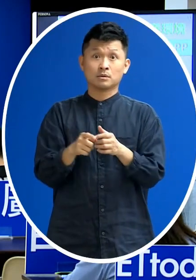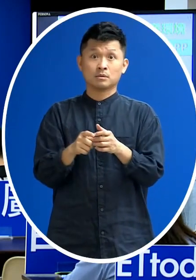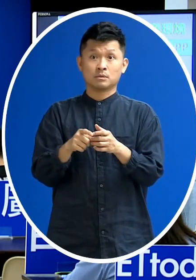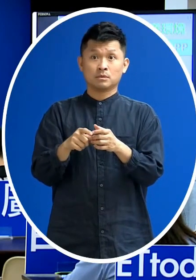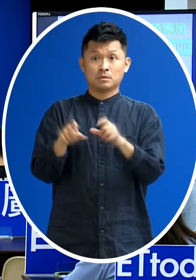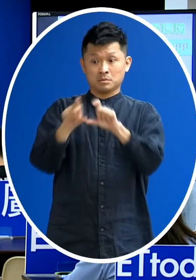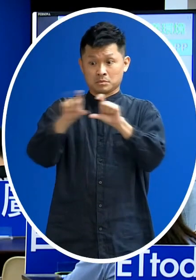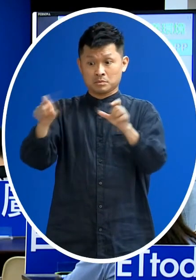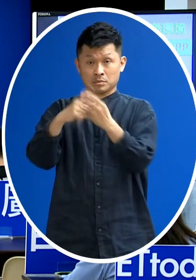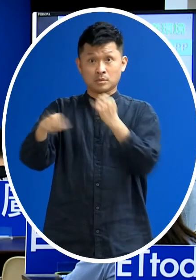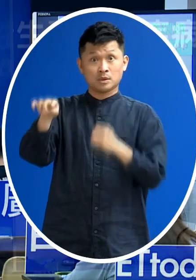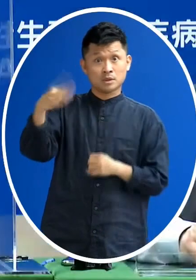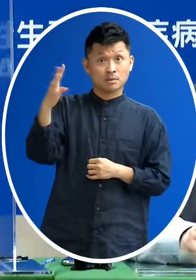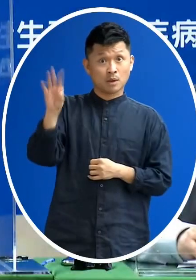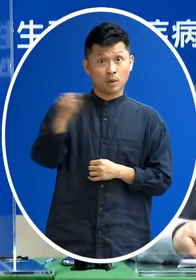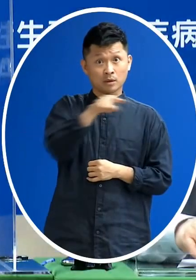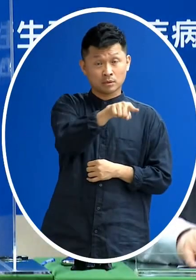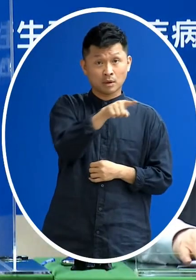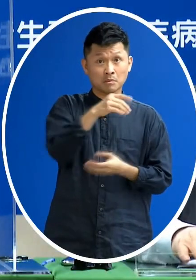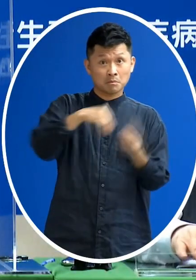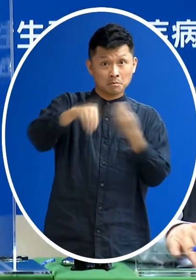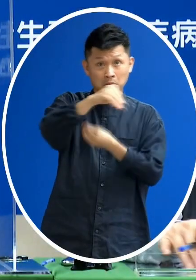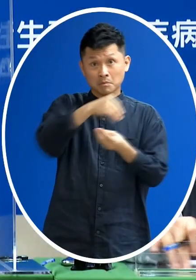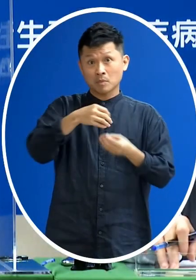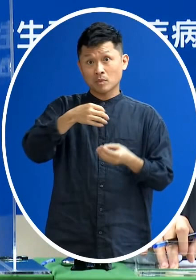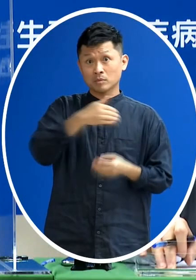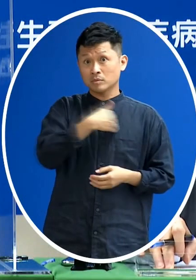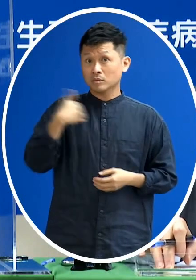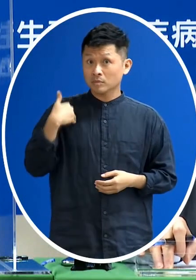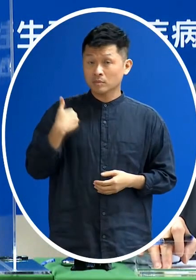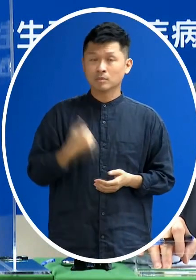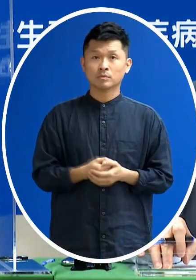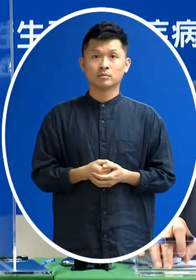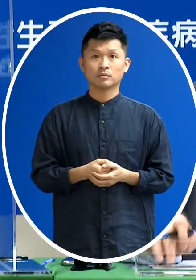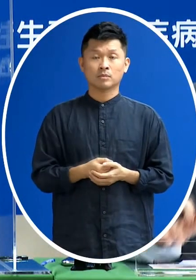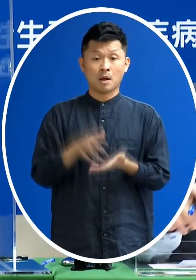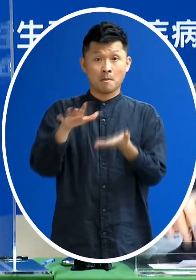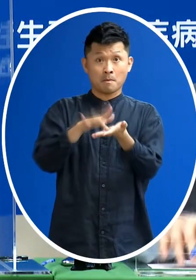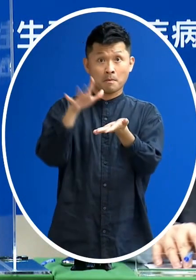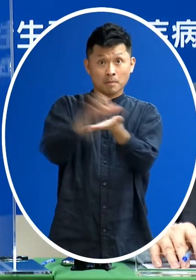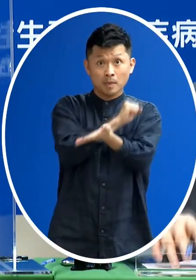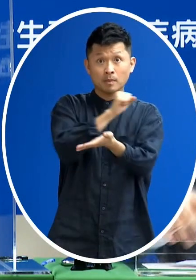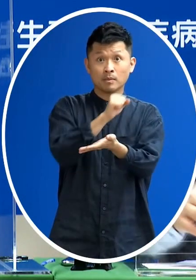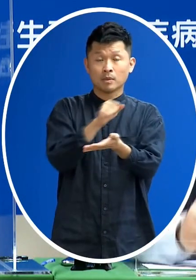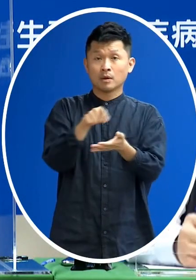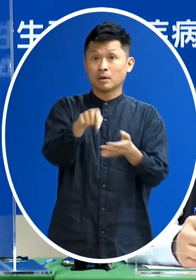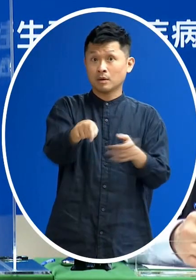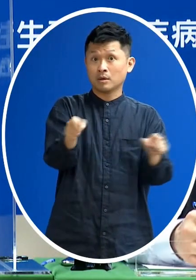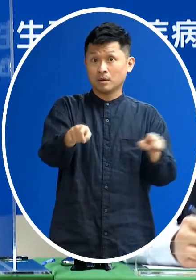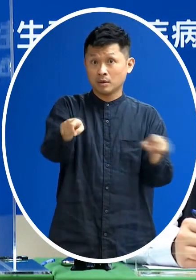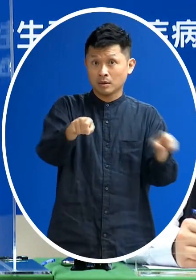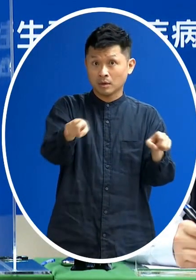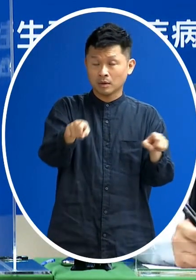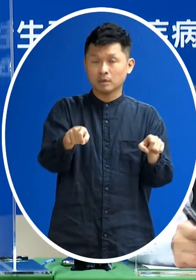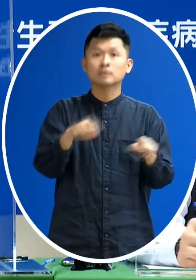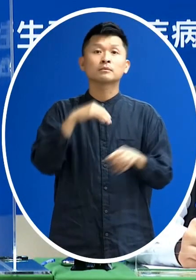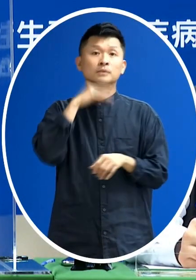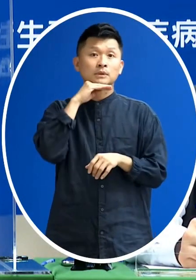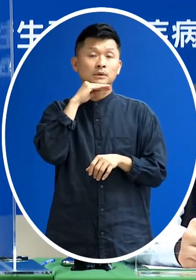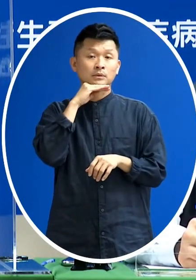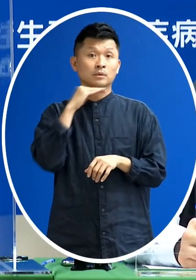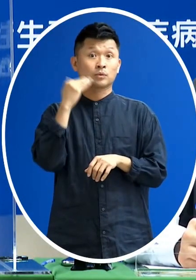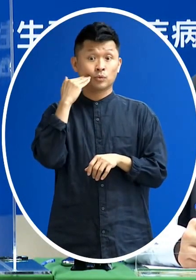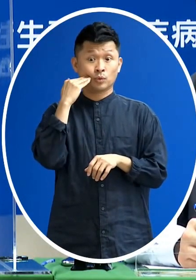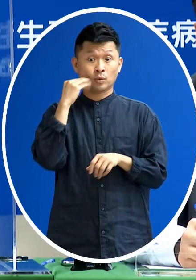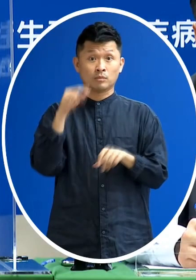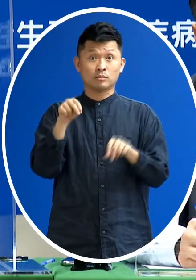谢。 这个整体的标案的话，我想就是还是用它一个履约的时候，如果不能履约，那